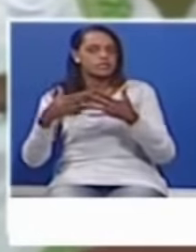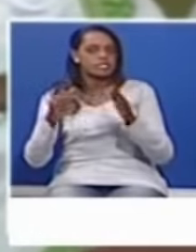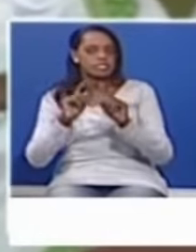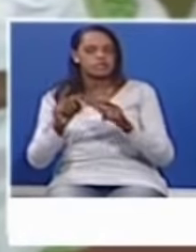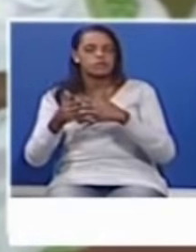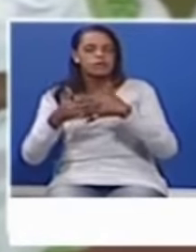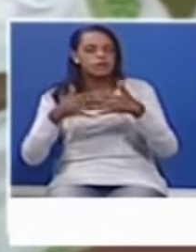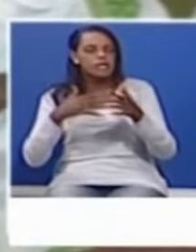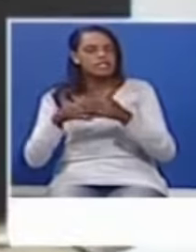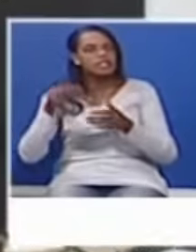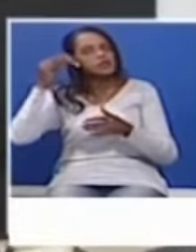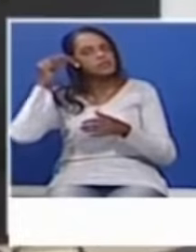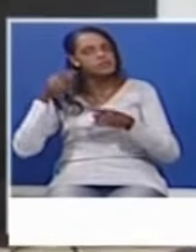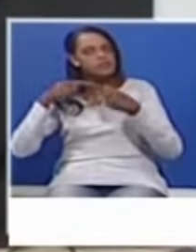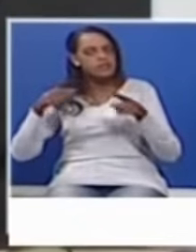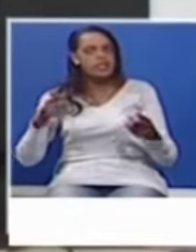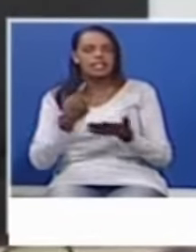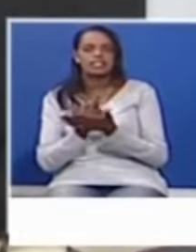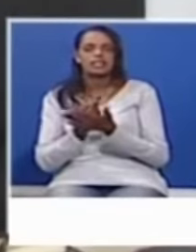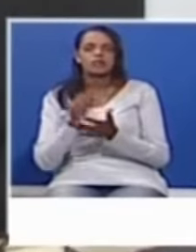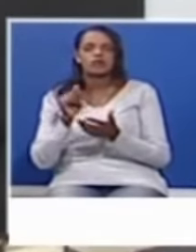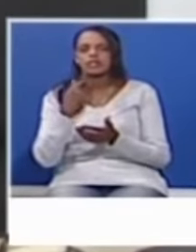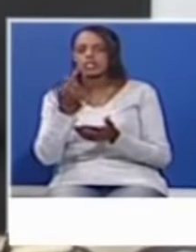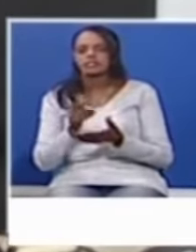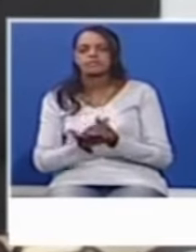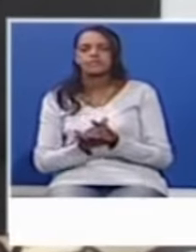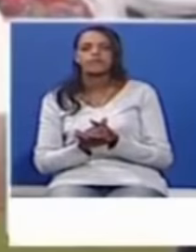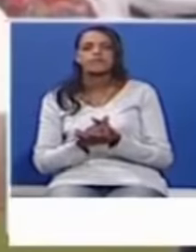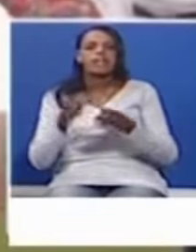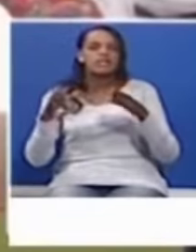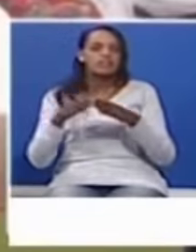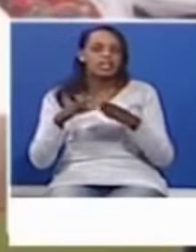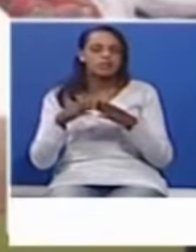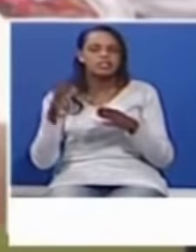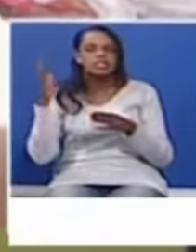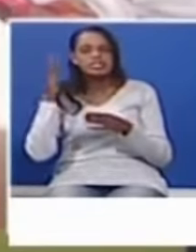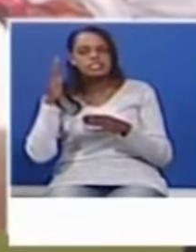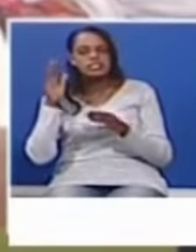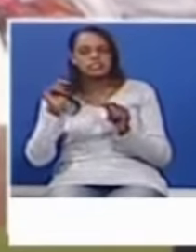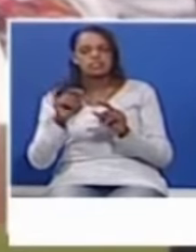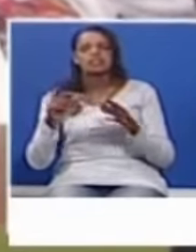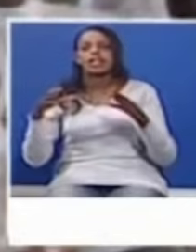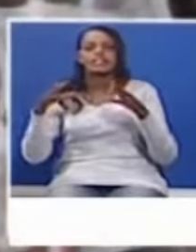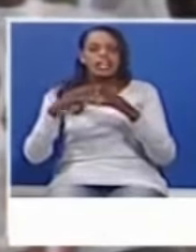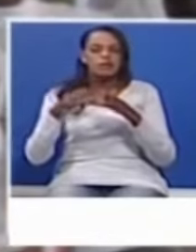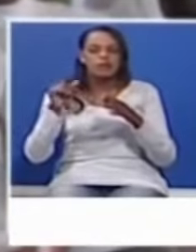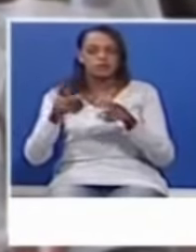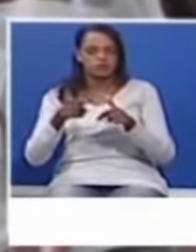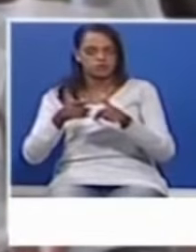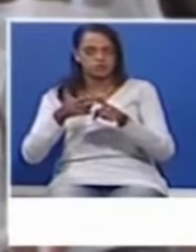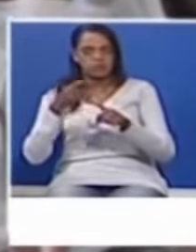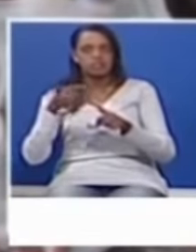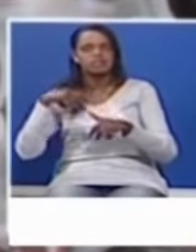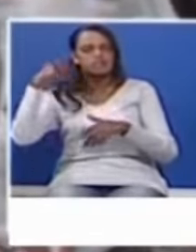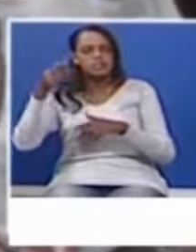ብሓፈሻ ናይ ደቂ ኣንስትዮ ድማ ብፍላይ ኣገዳሲ ከም ዝኾነ ብሪሃ ተሳትፍቲ ብወገነን ንእዋናውነት ናይቲ ሰሚናርን ኣብኡ ዝተላዕለ ጉዳያትን